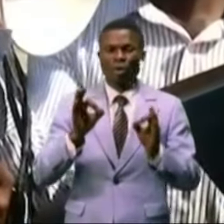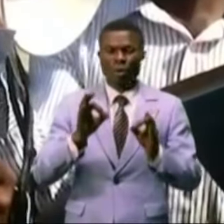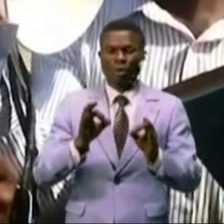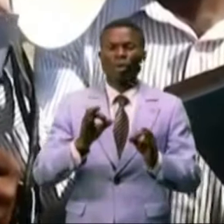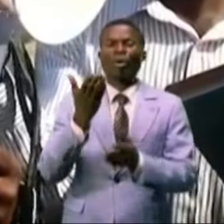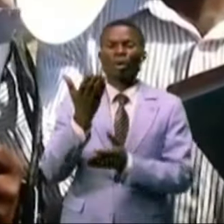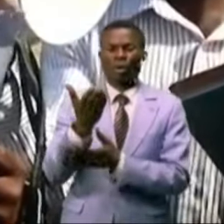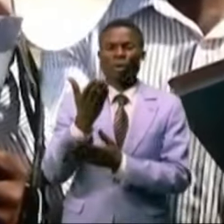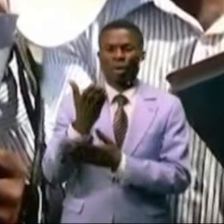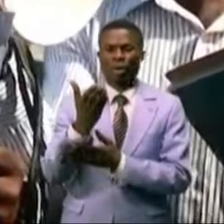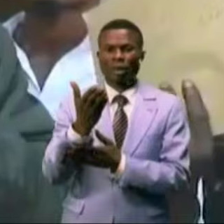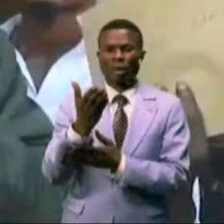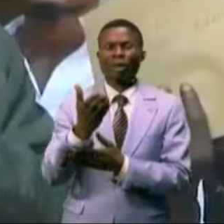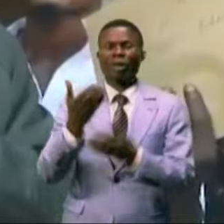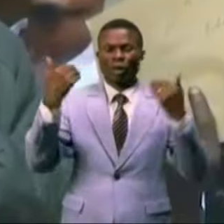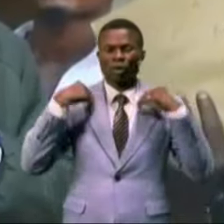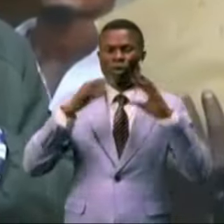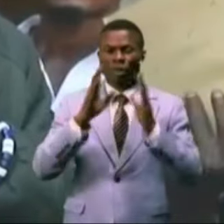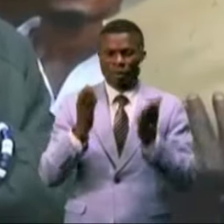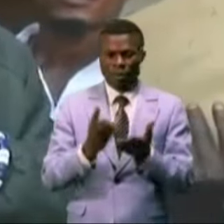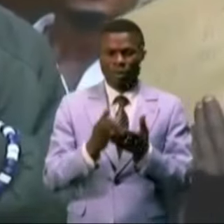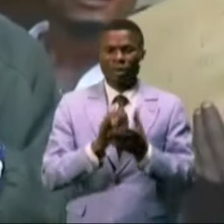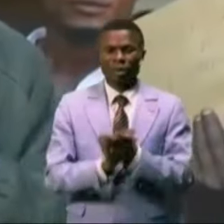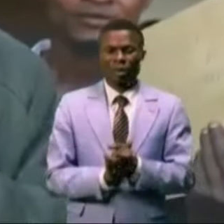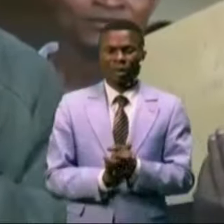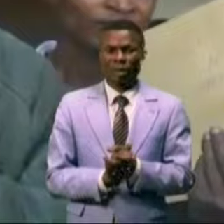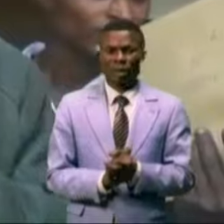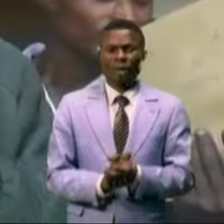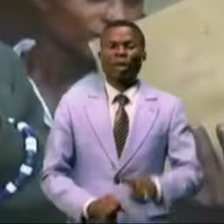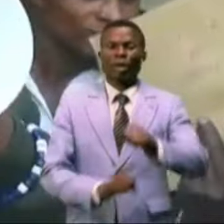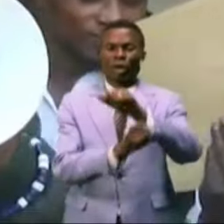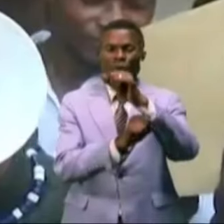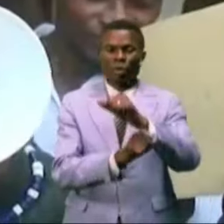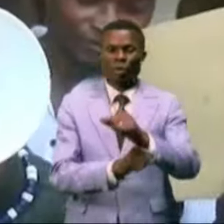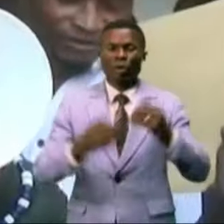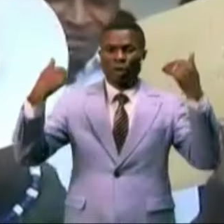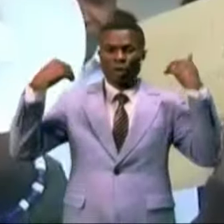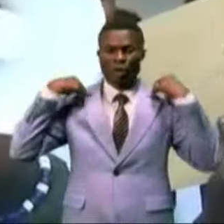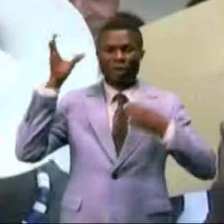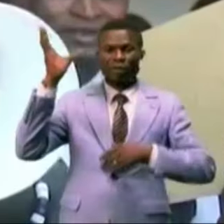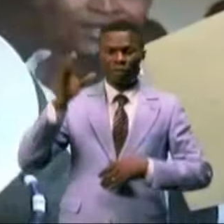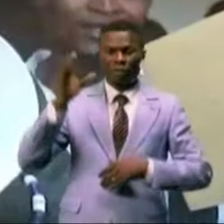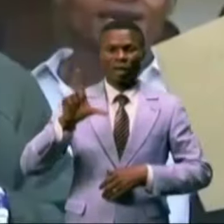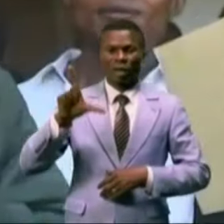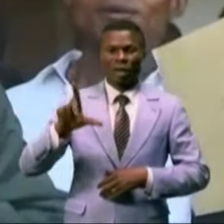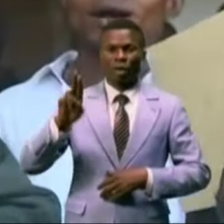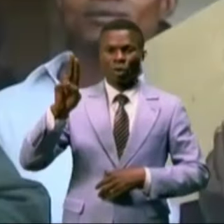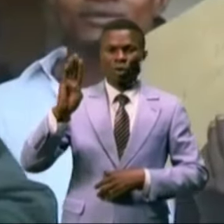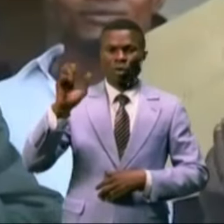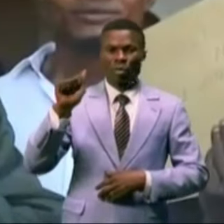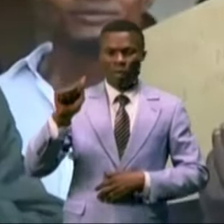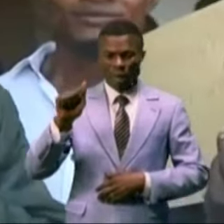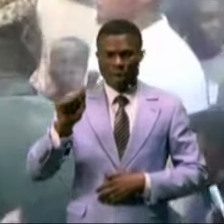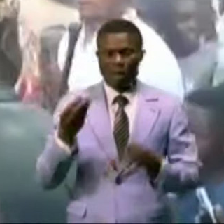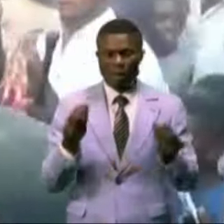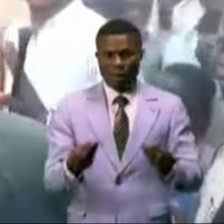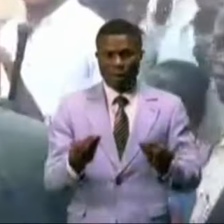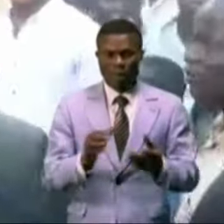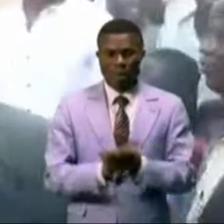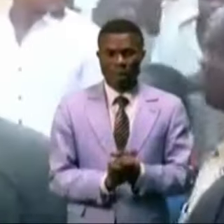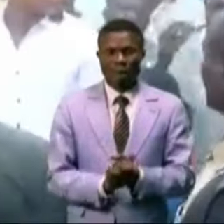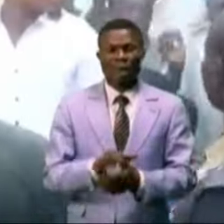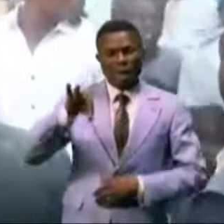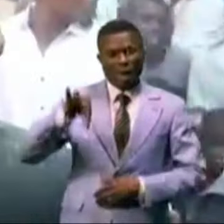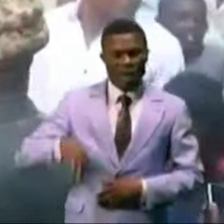panneau non tout entier. Ces oubliés de la planète disent soutenir les grands chefs Louba, Moulin Bewasenga Sébastien, car ils ne bénéficiaient